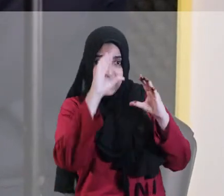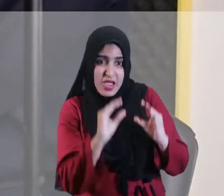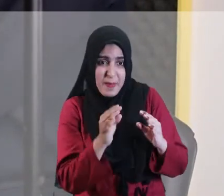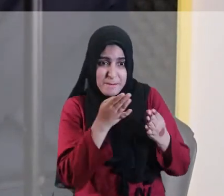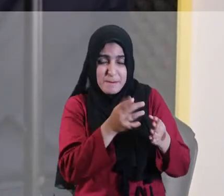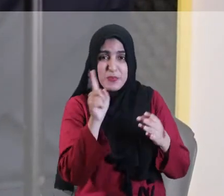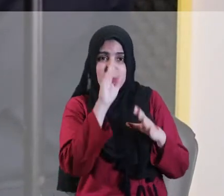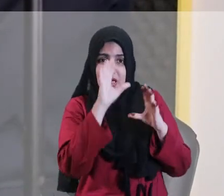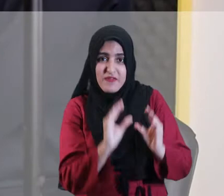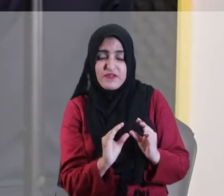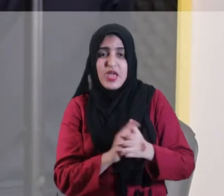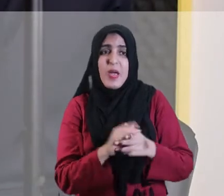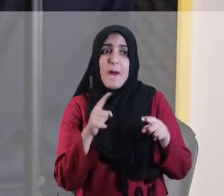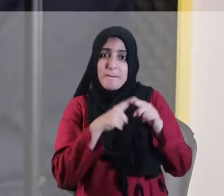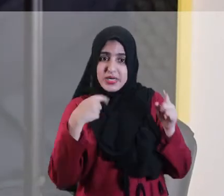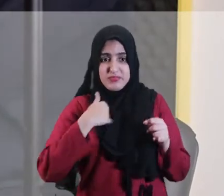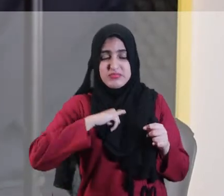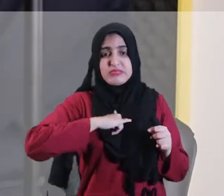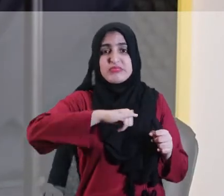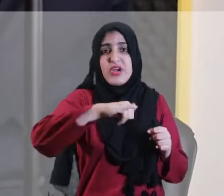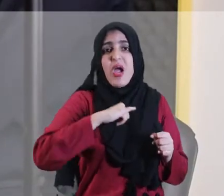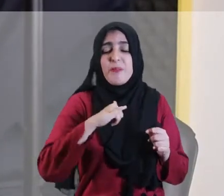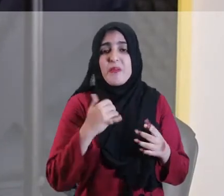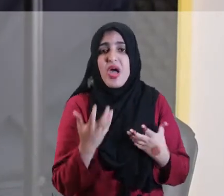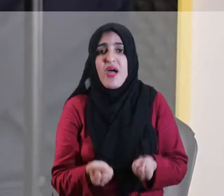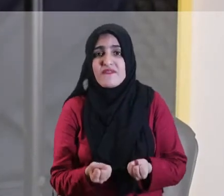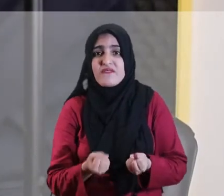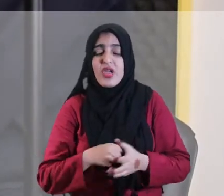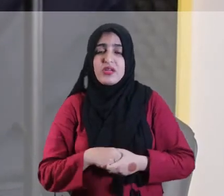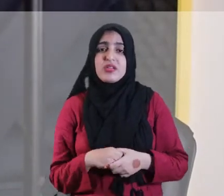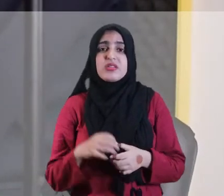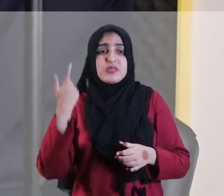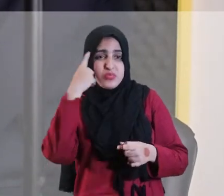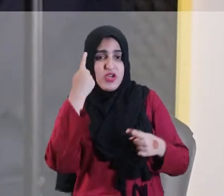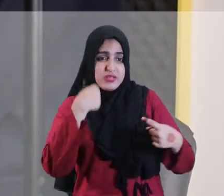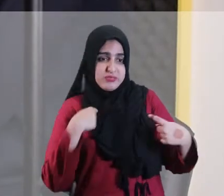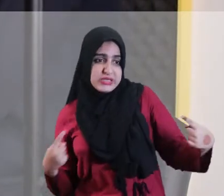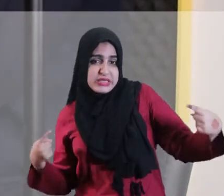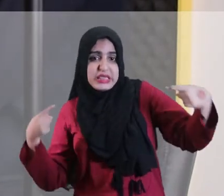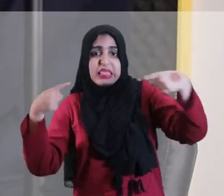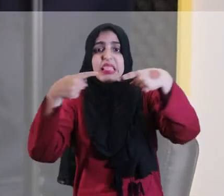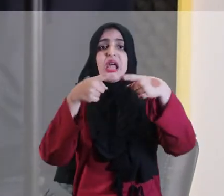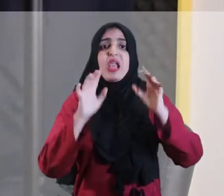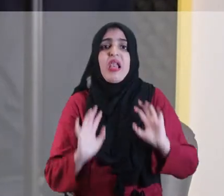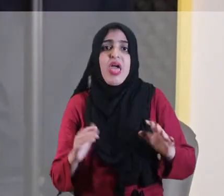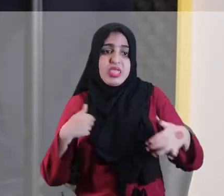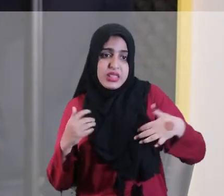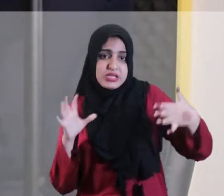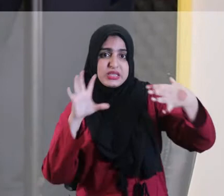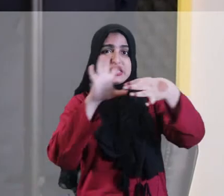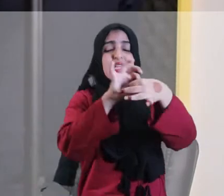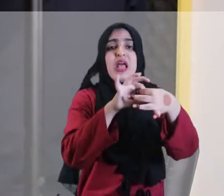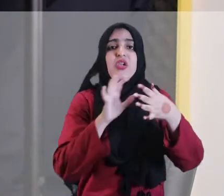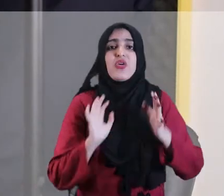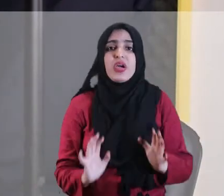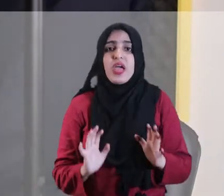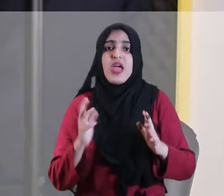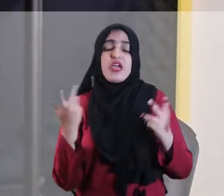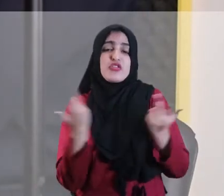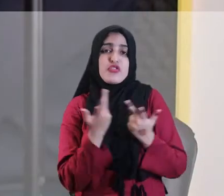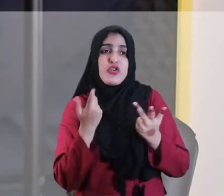कहीं न कहीं कोई न कोई तार मिल रहा है कि क्वेश्चन आपकी बात से क्योंकि वह वेरी एक्सपीरियंस्ड से